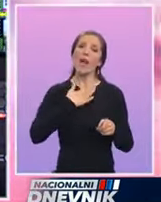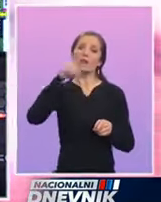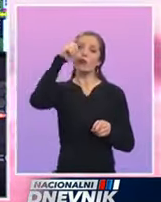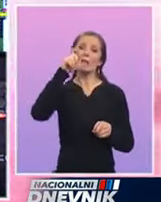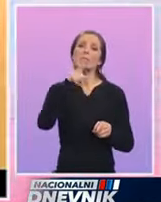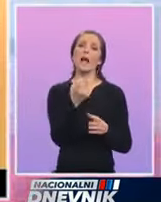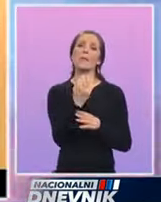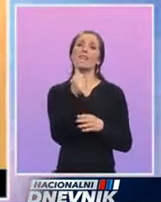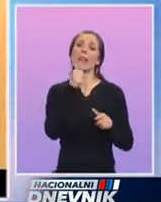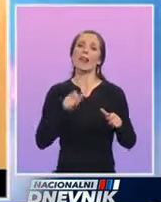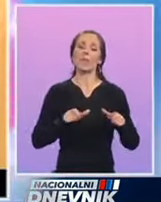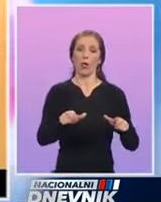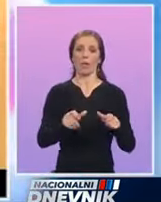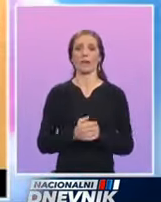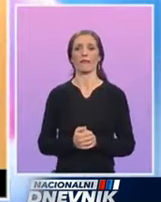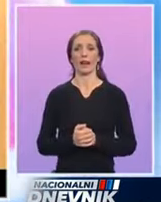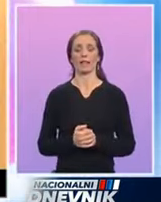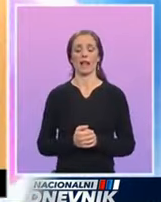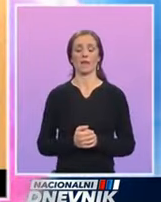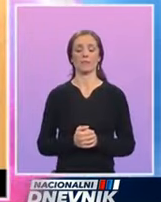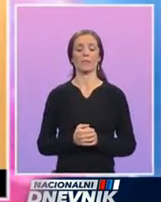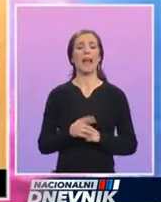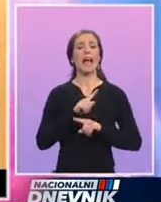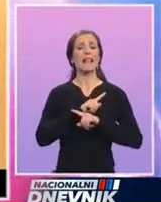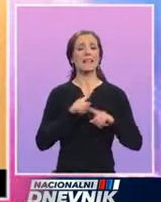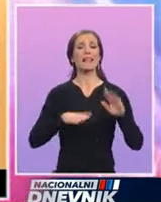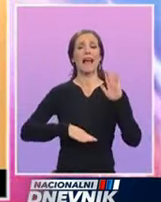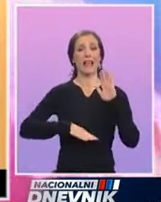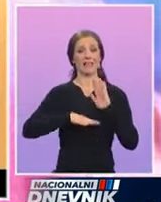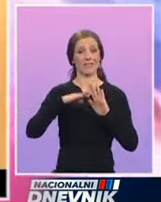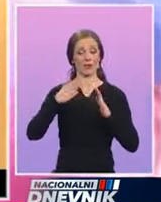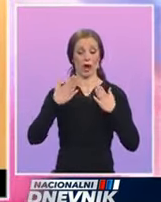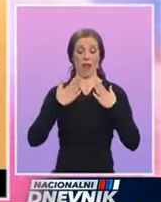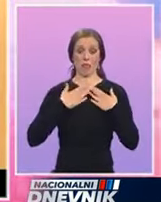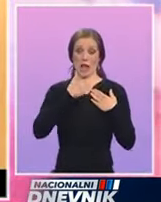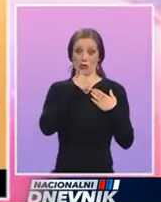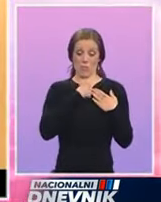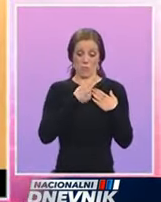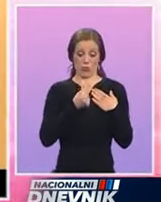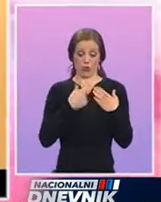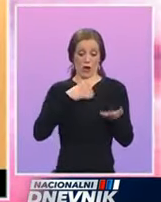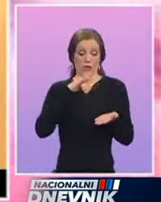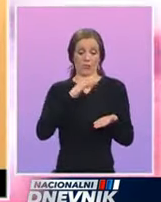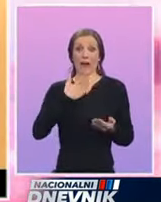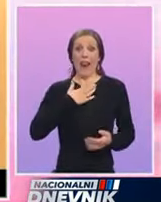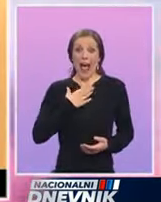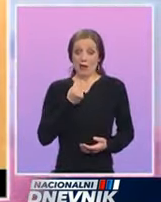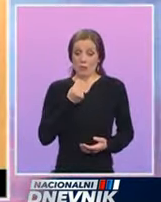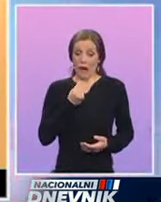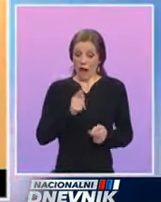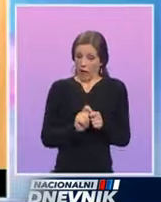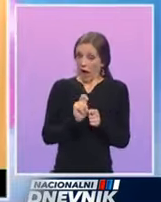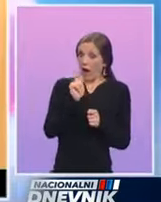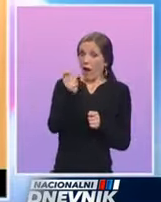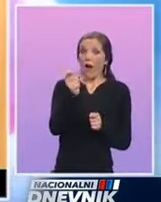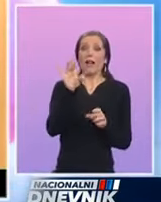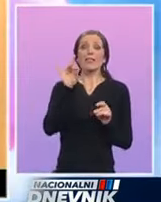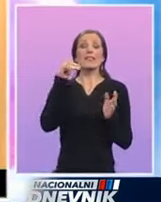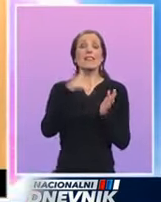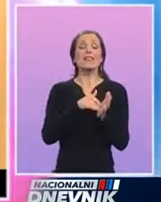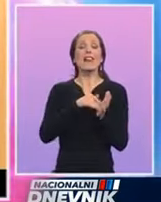poljoprivredu. I da nikada više iz našeg budžeta, od naših para, ne bude davano 10.000